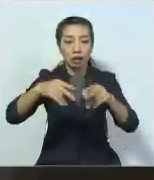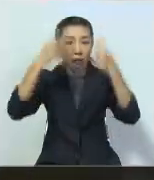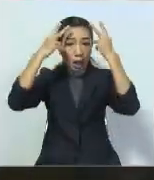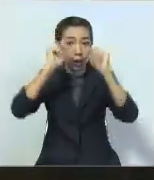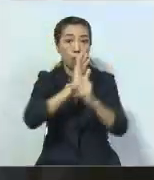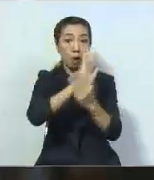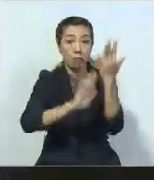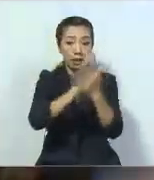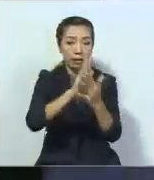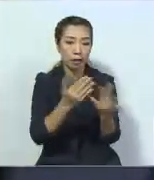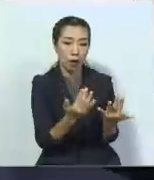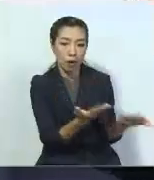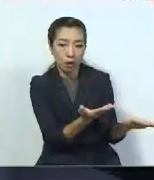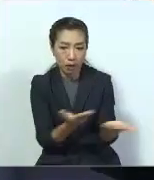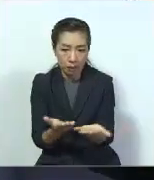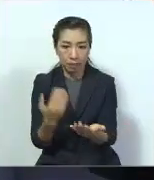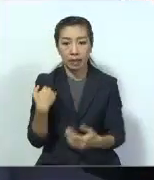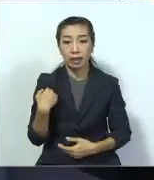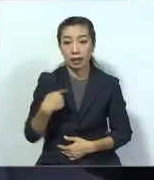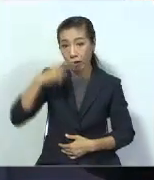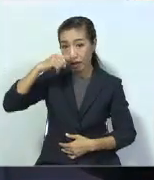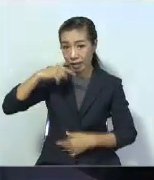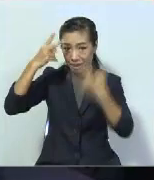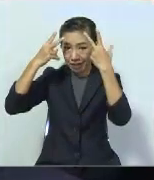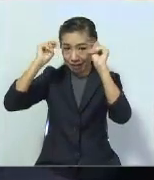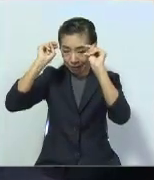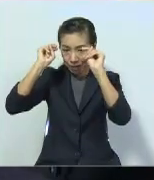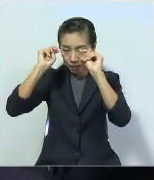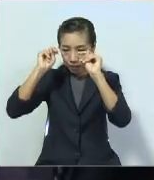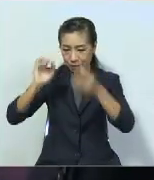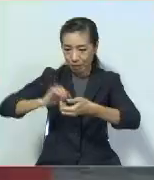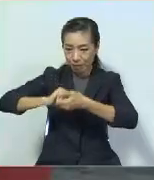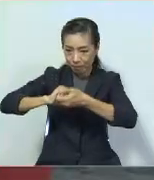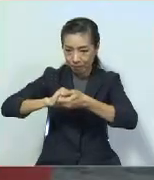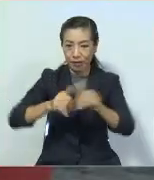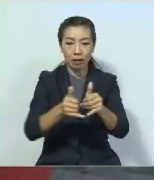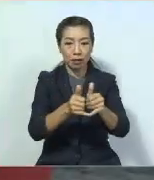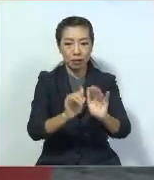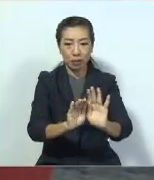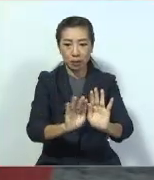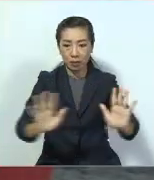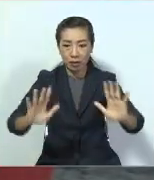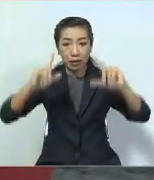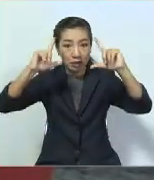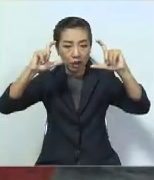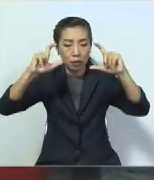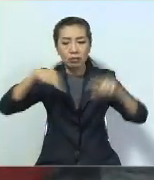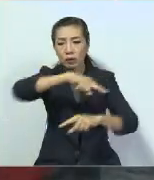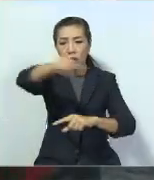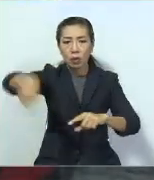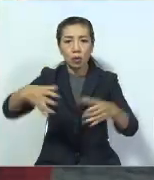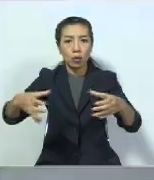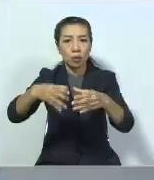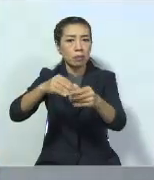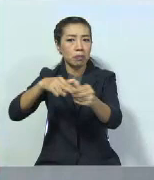นิวกินีรอต้อนรับโอกาสนี้ท่านนายกนะครับได้สัมผัสมือและถ่ายภาพหมู่ร่วมกันกับผู้นำเขตเศรษฐกิจเ